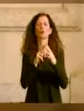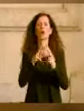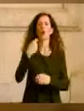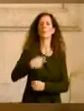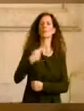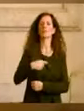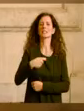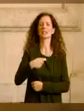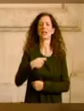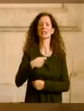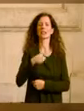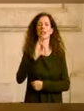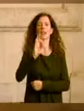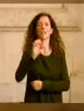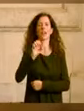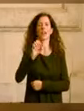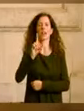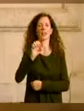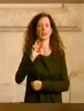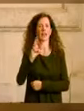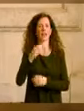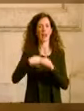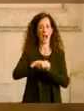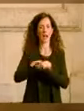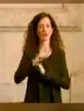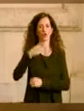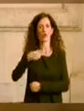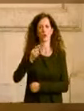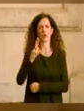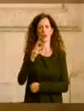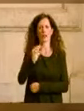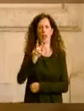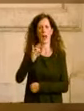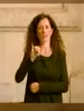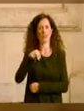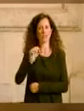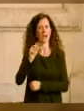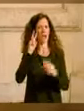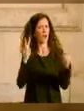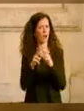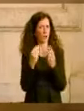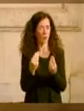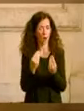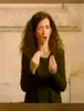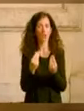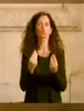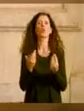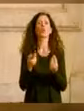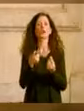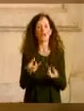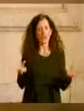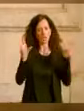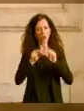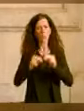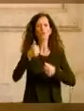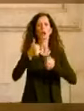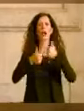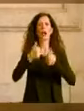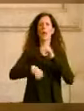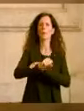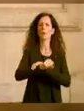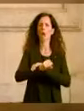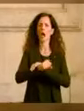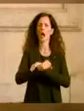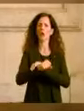Federcalcio Gravina e che cos'è che separa ancora la possibilità di riprendere il campionato e